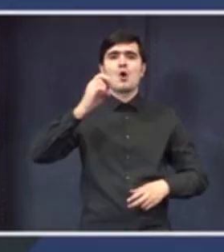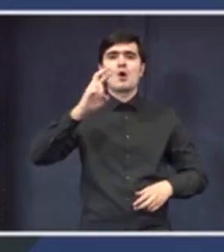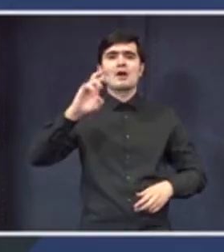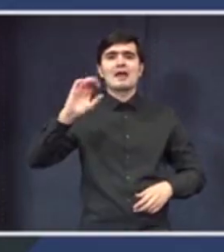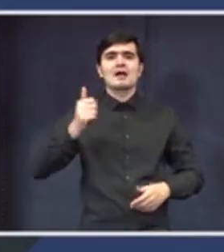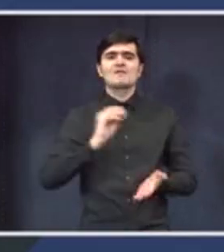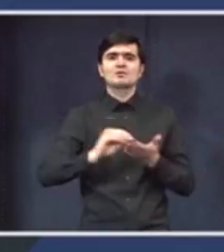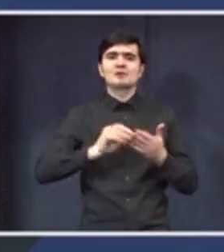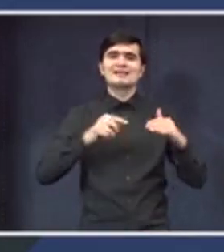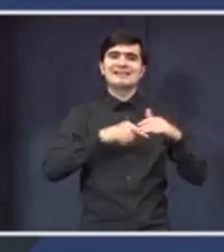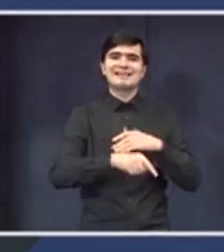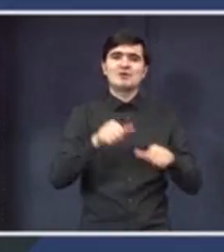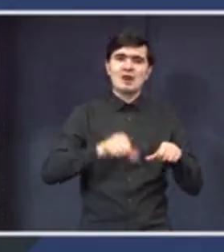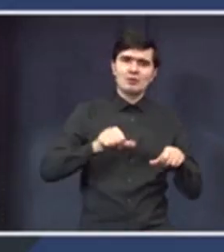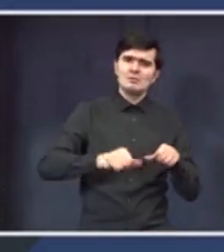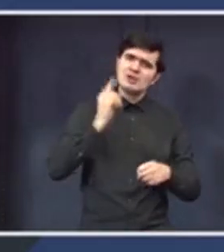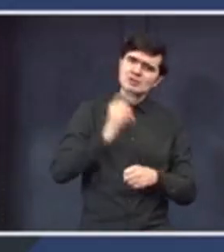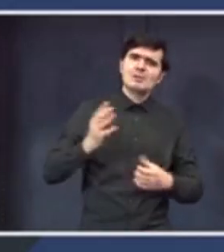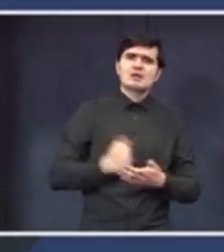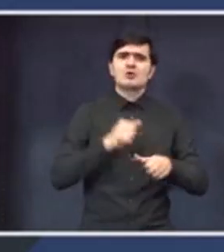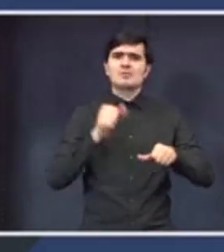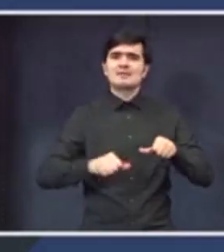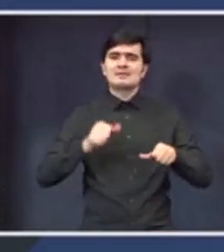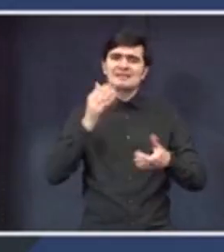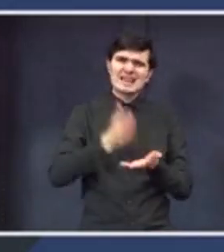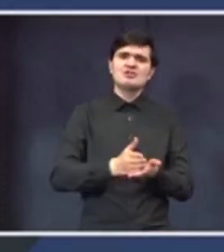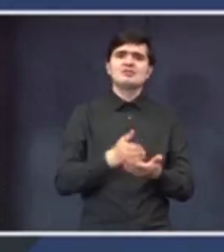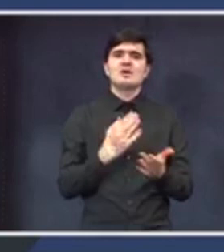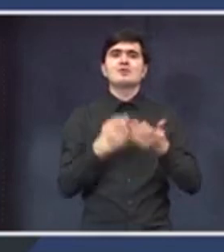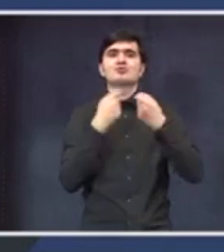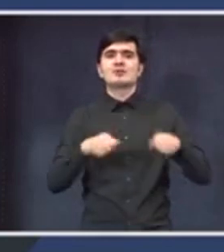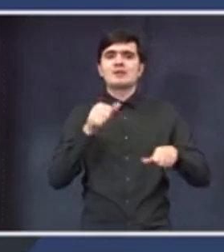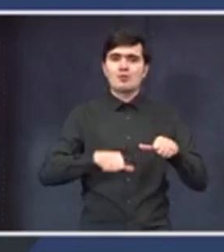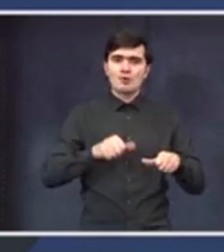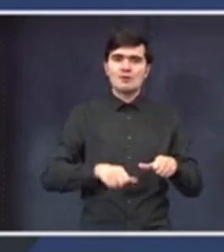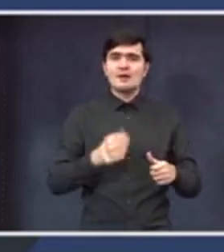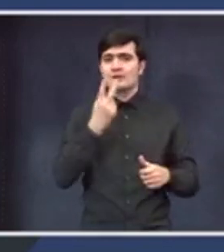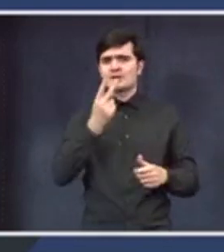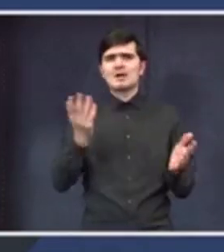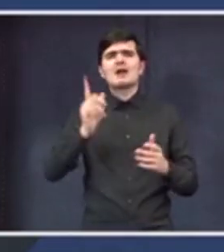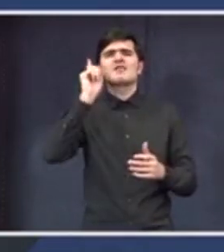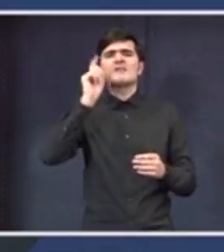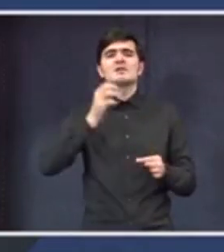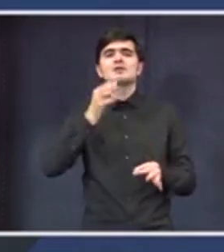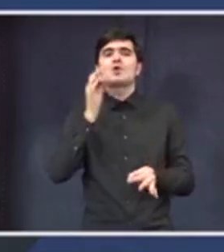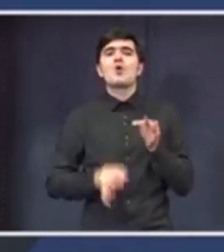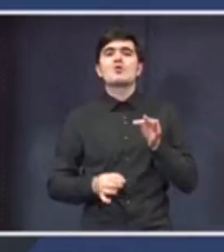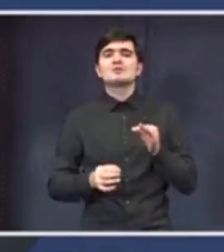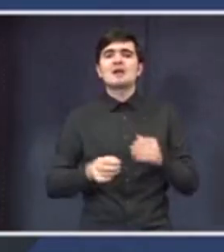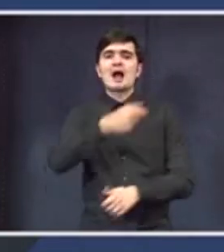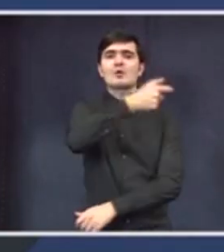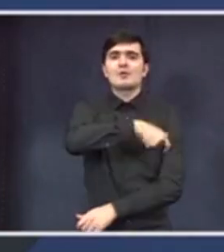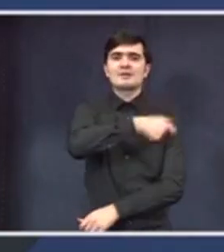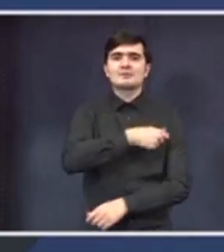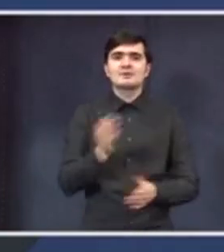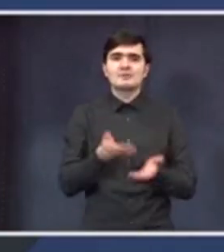interiorul economiei. Trebuie să luăm o decizie pentru toată economia să funcționeze. Vom vedea care vor fi concluziile acestui comitet cât